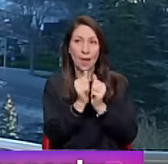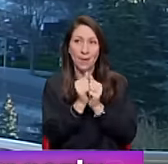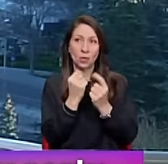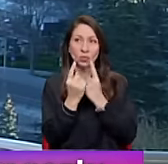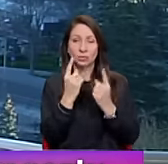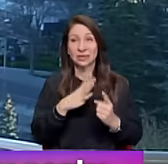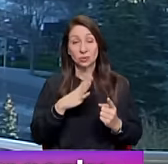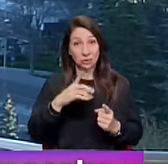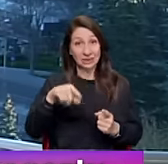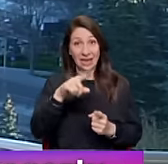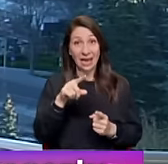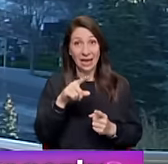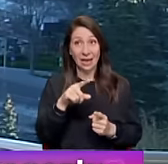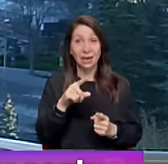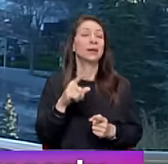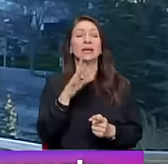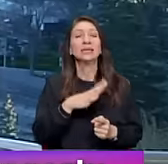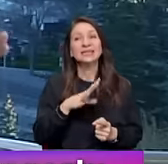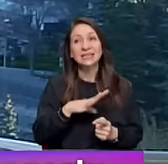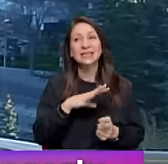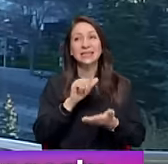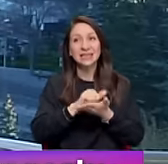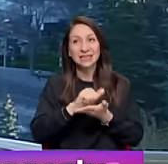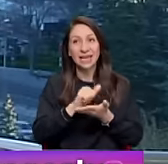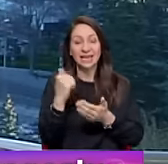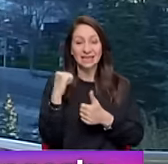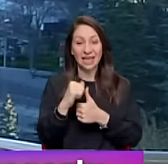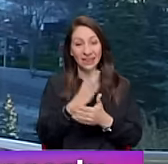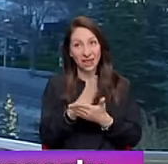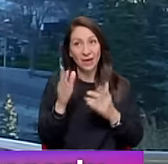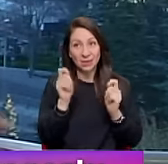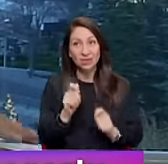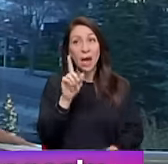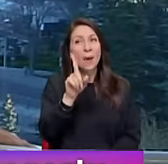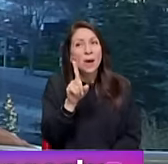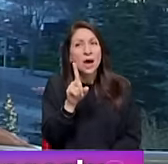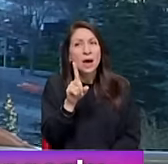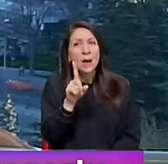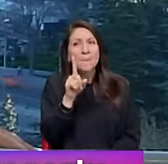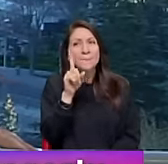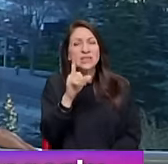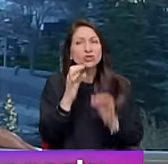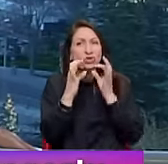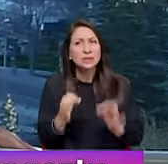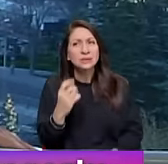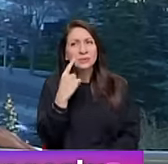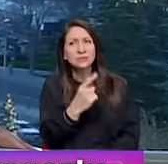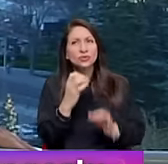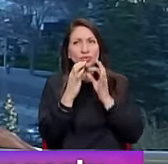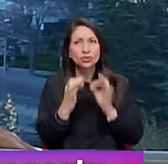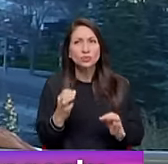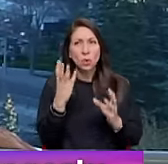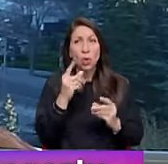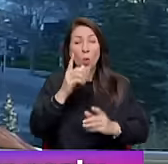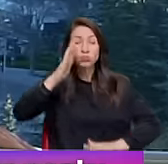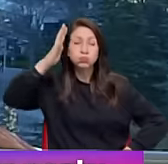konuşmak istiyoruz sizlerle. İsterseniz gazetelerden yine devam edeceğiz. Fakat bir Çin'e gidelim. Çin'de kopan